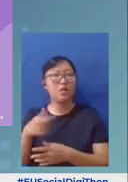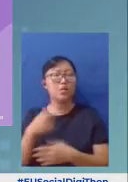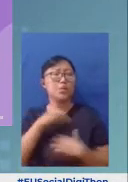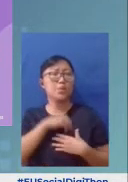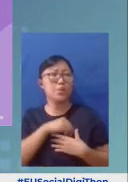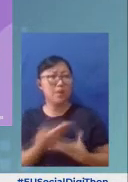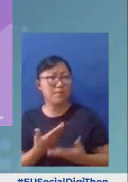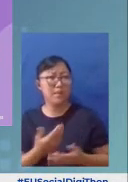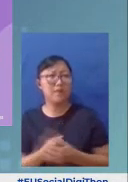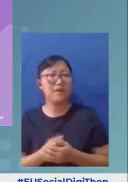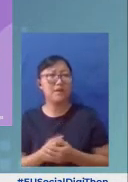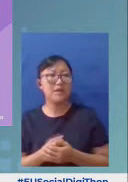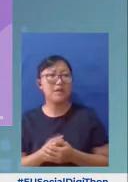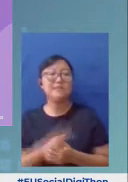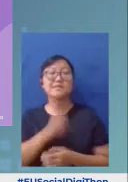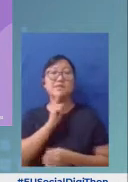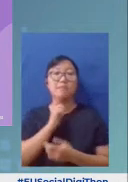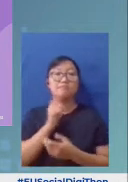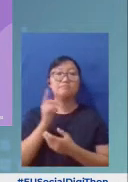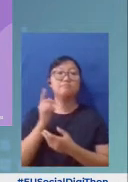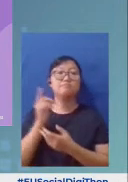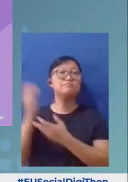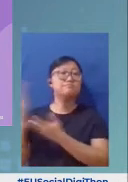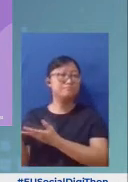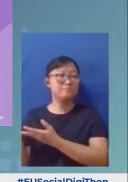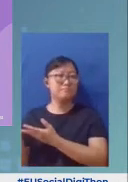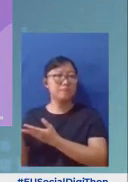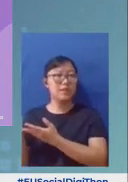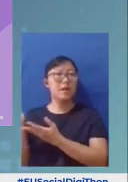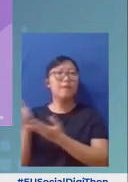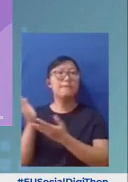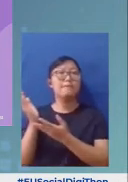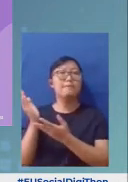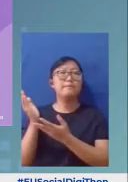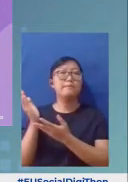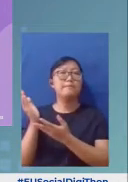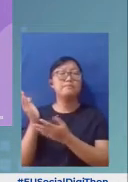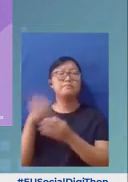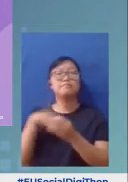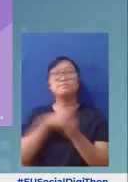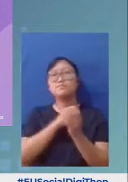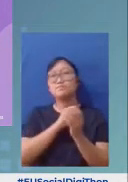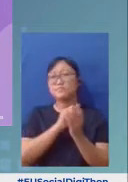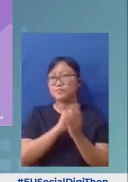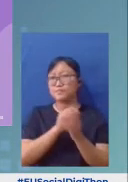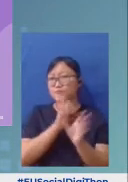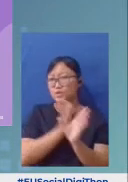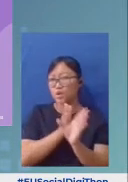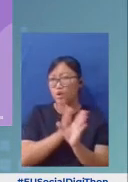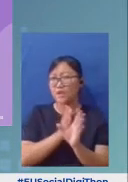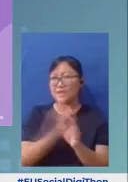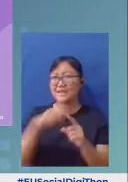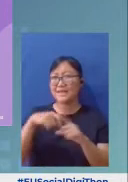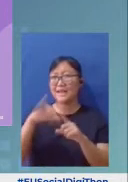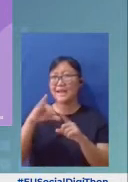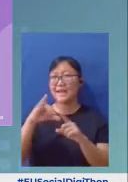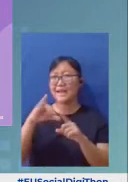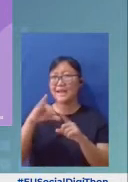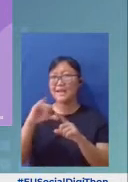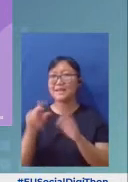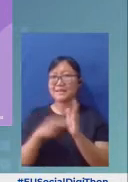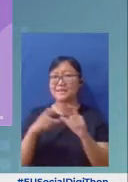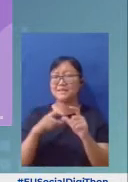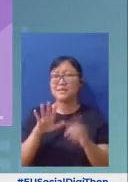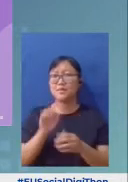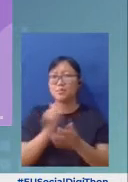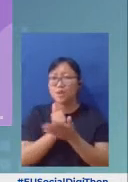jadi saya kayaknya deg-degan kalau disuruh cerita profesional yang lain tuh ngapain aja. Tapi kalau misalnya psikolog